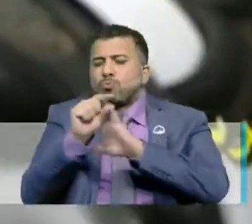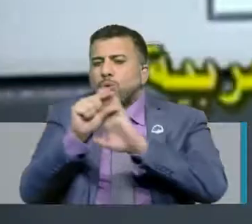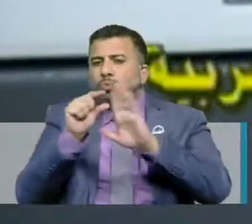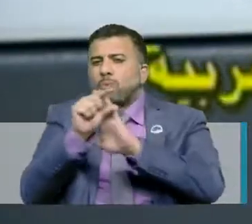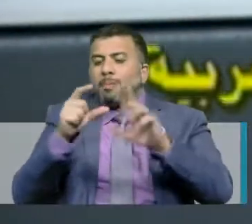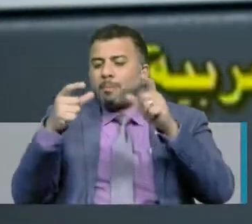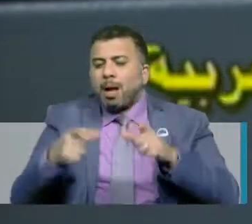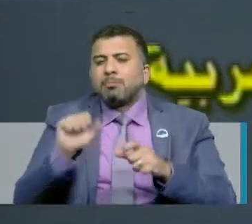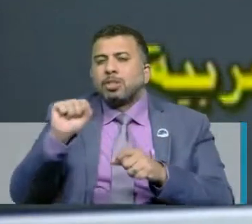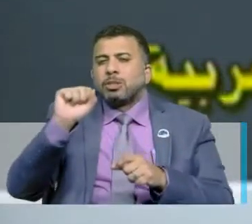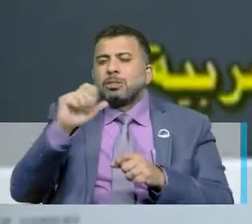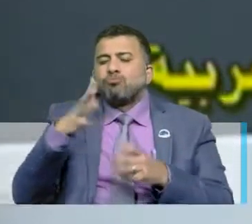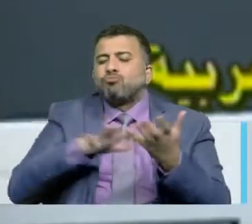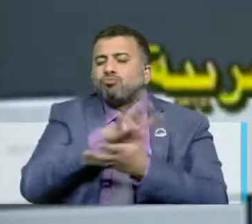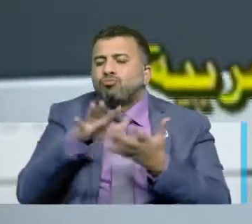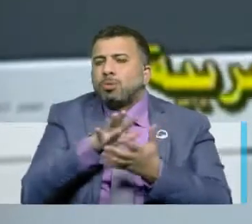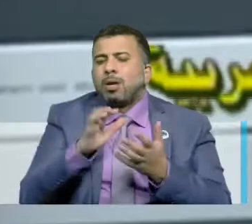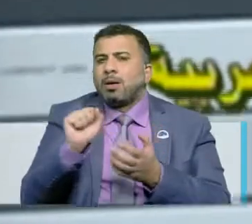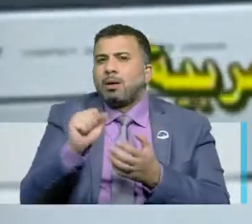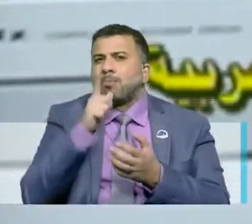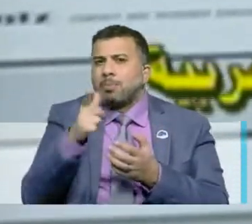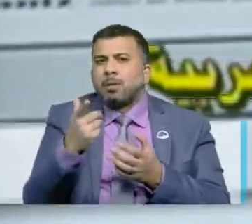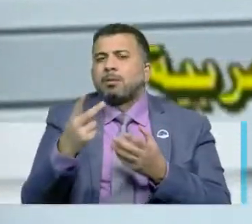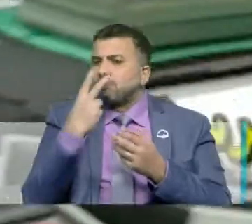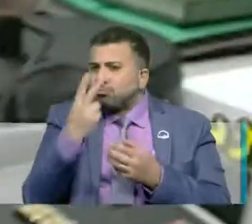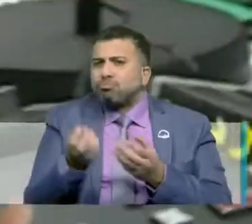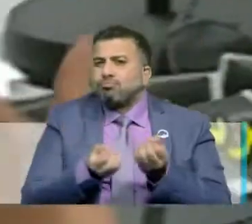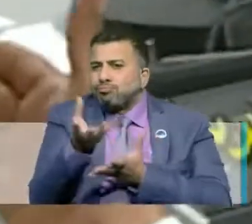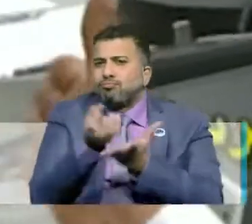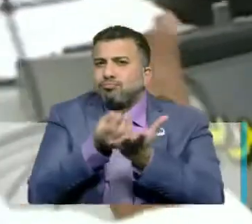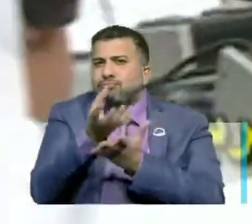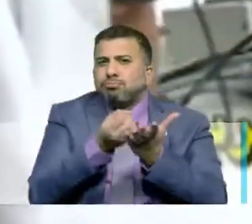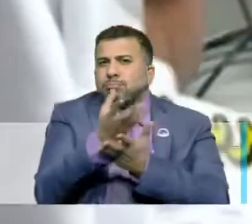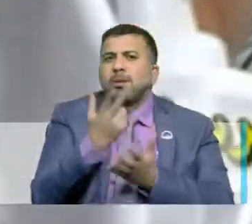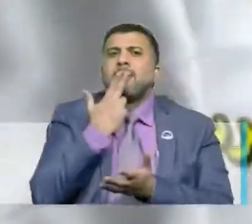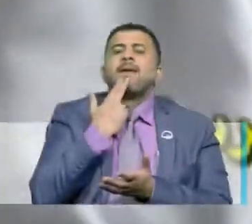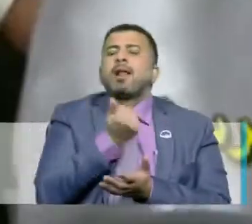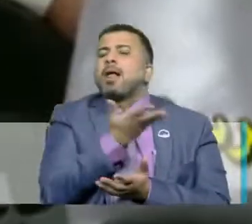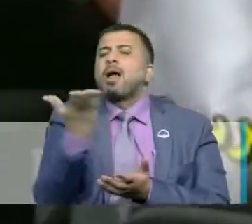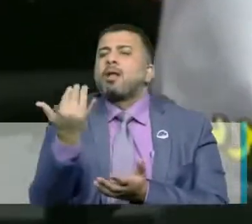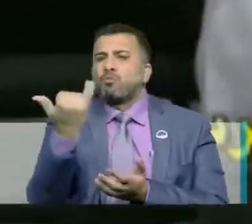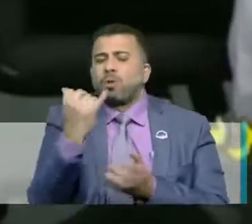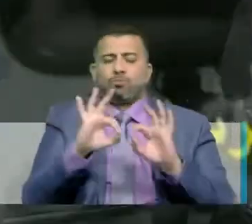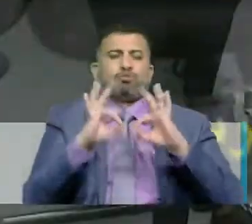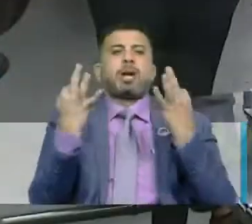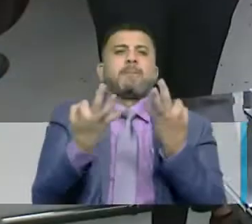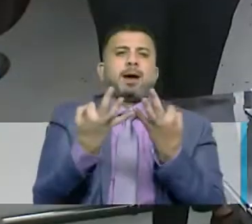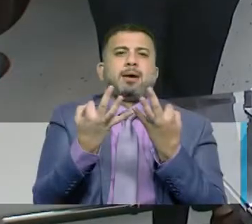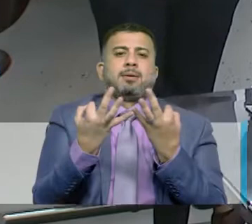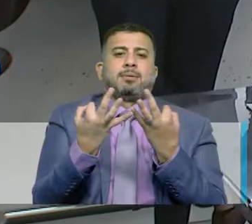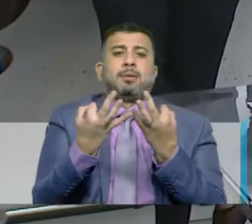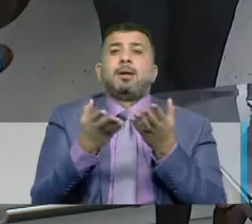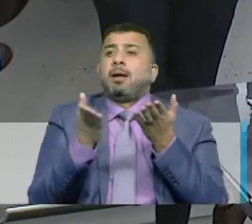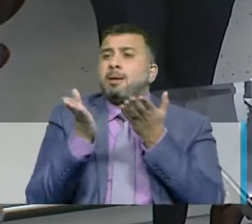التي ربما بنبشها واستعراضها يكون فيه خير لهذا المجتمع. وها